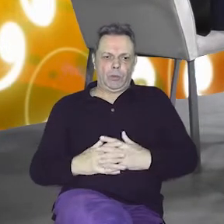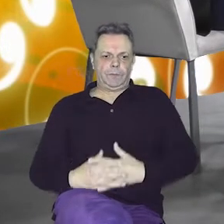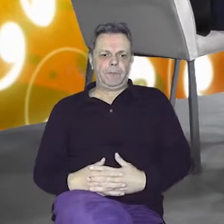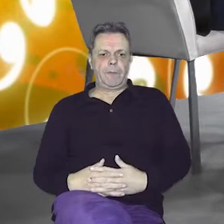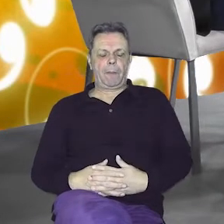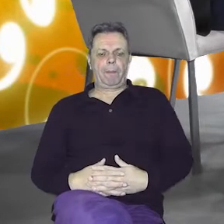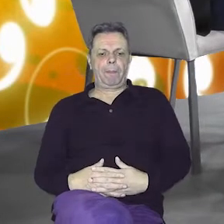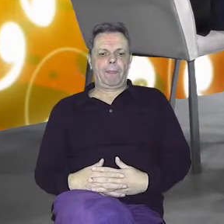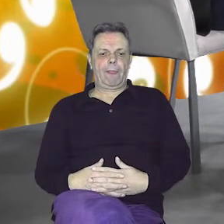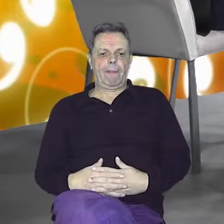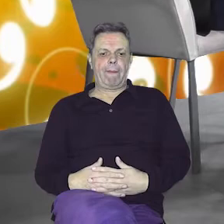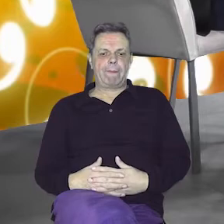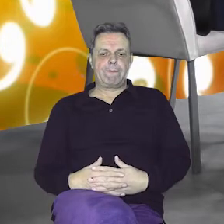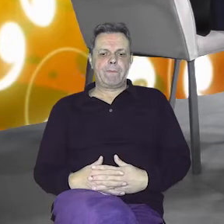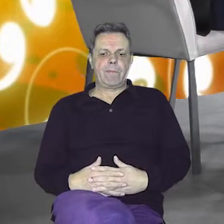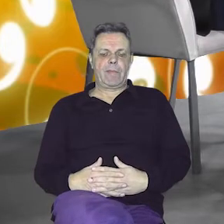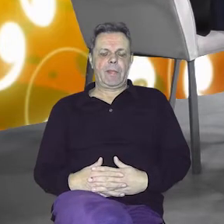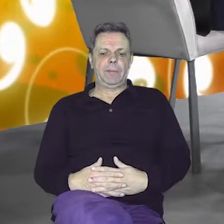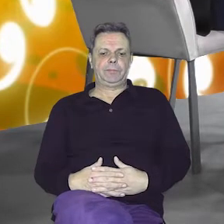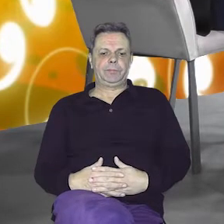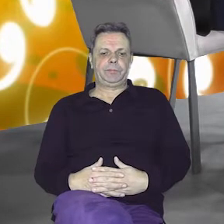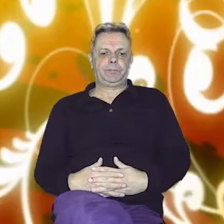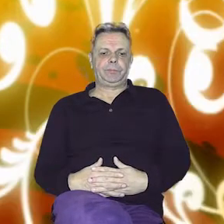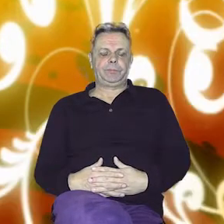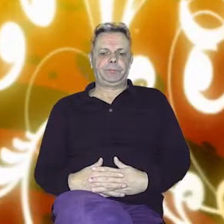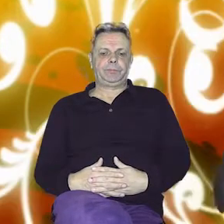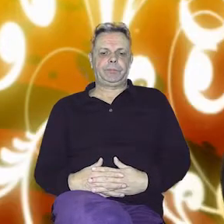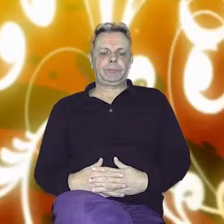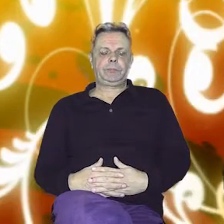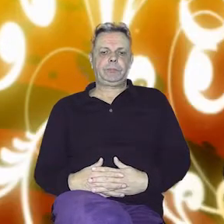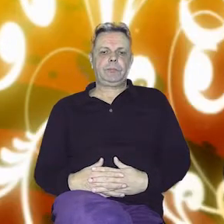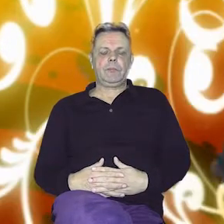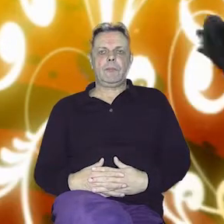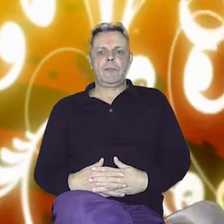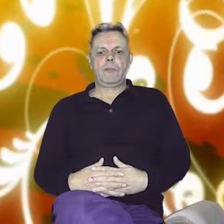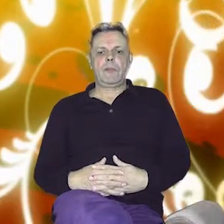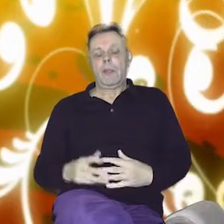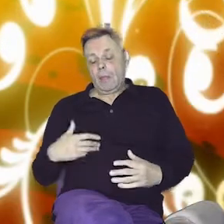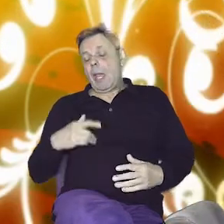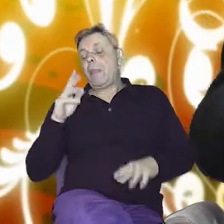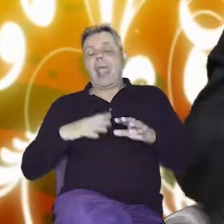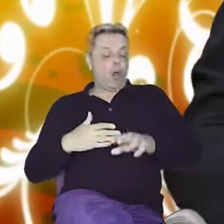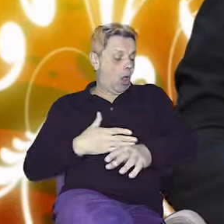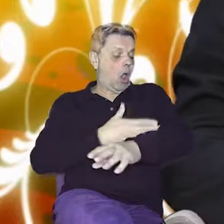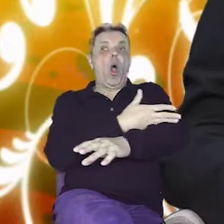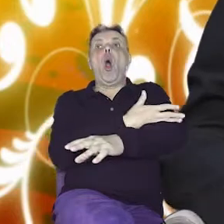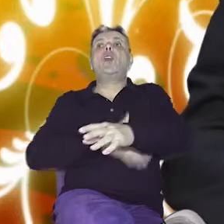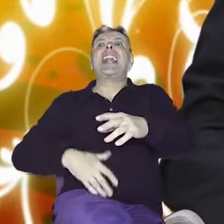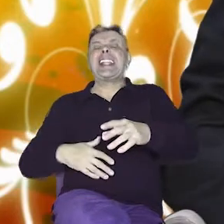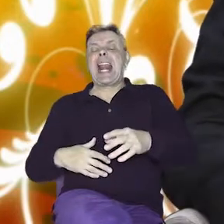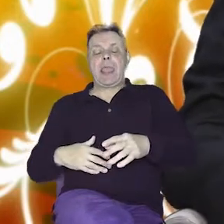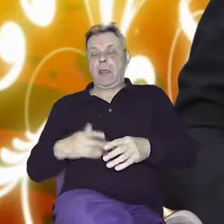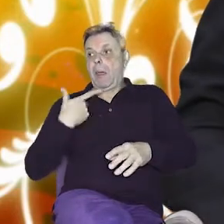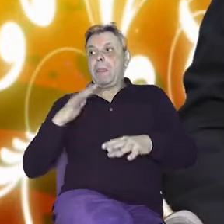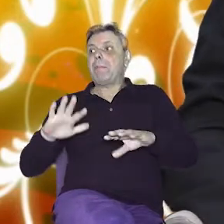preživjeli. Je, koliko bi preživjeli. Tako ne? Je, da. Kao što znamo mi smo odrezali bi si pol ruke i rezali dalje, ne bi znali. Da, ne, ili,